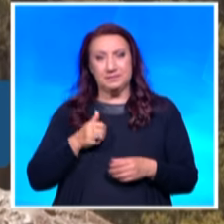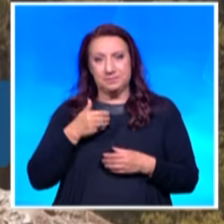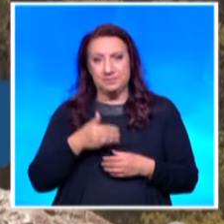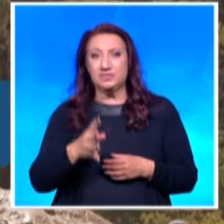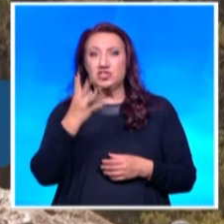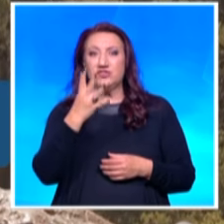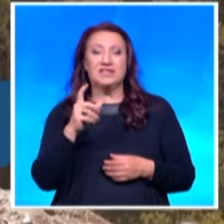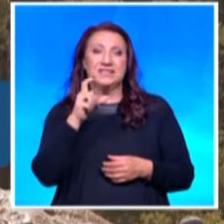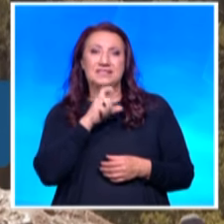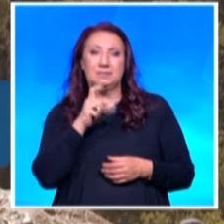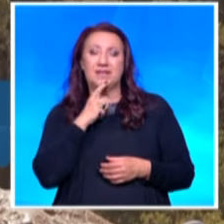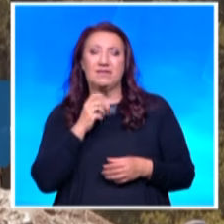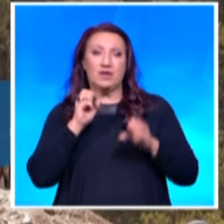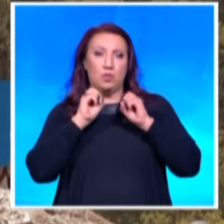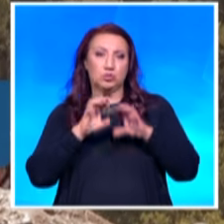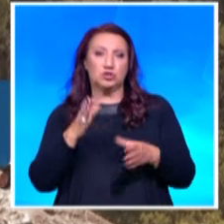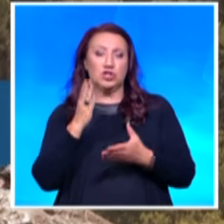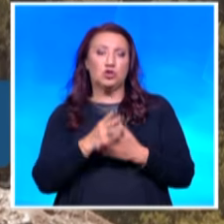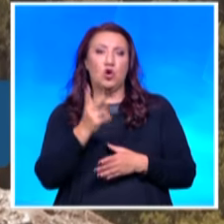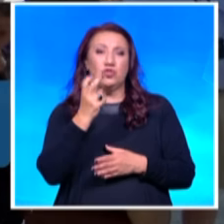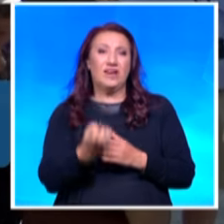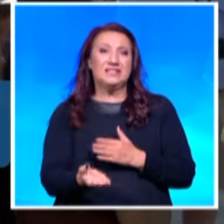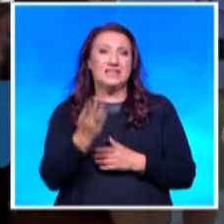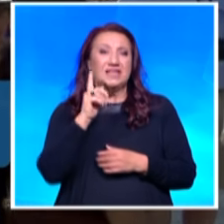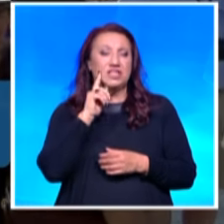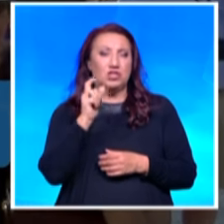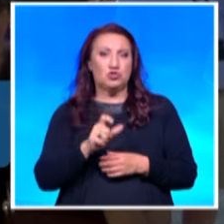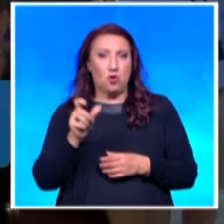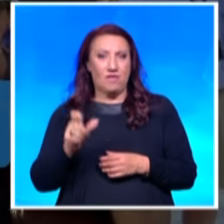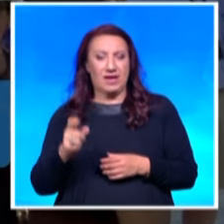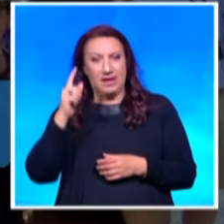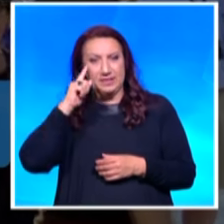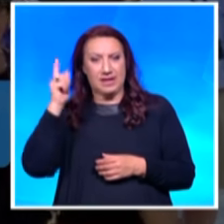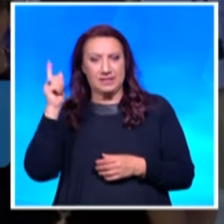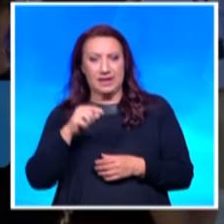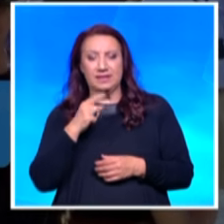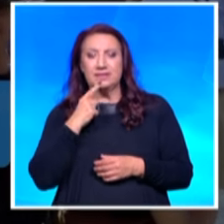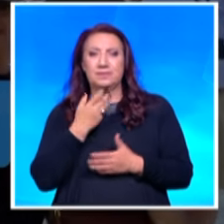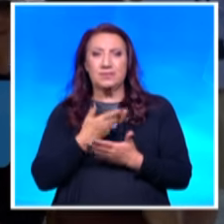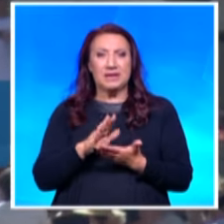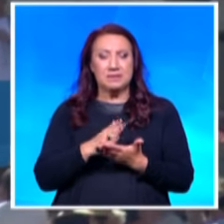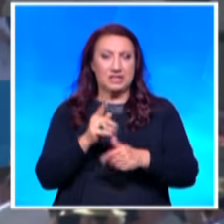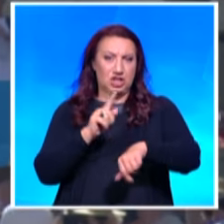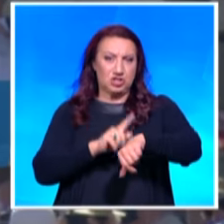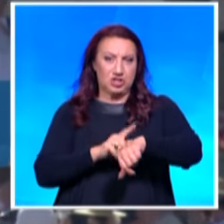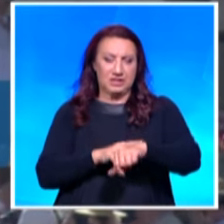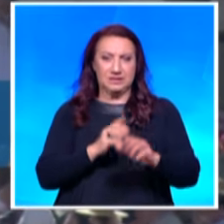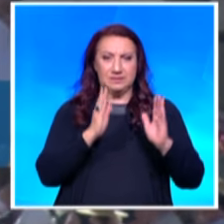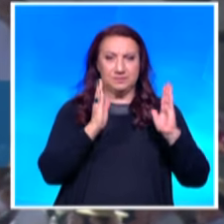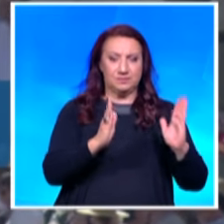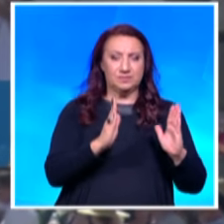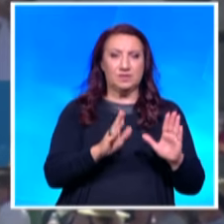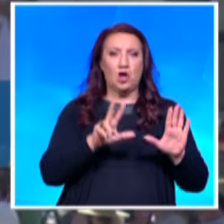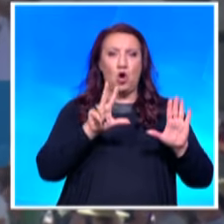ще бъдат допускани до 20 000 посетители на ден. Те ще са разпределени в часови зони от 8 сутринта до